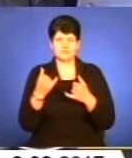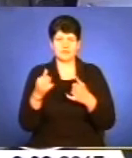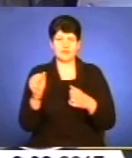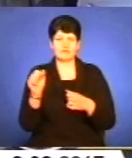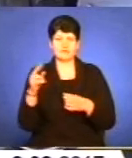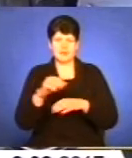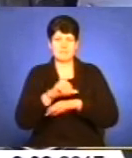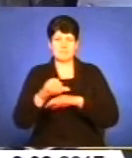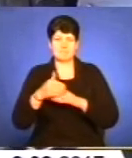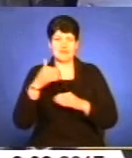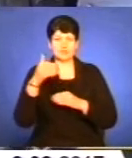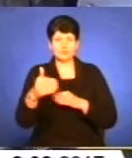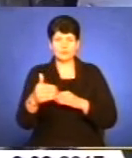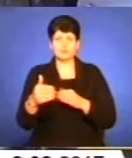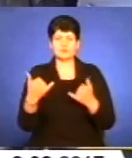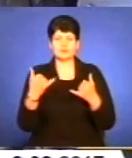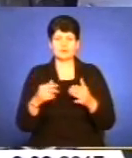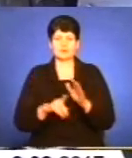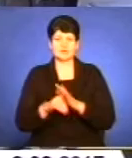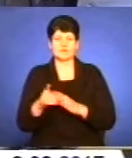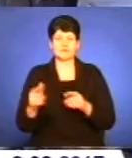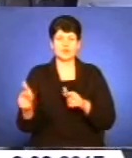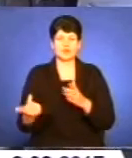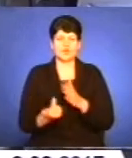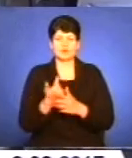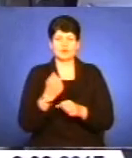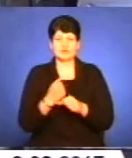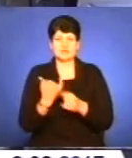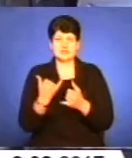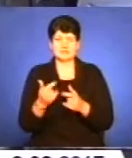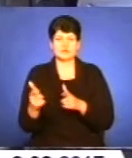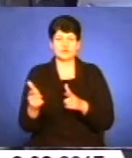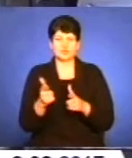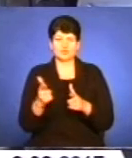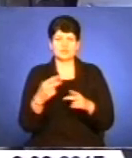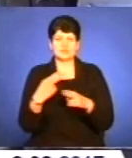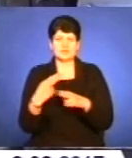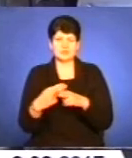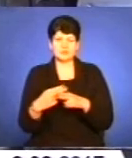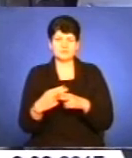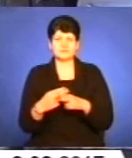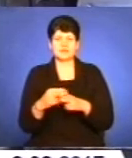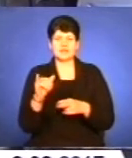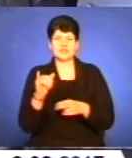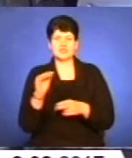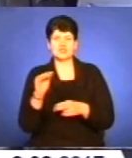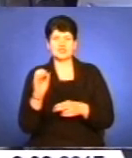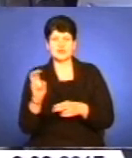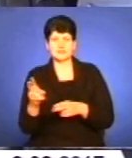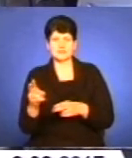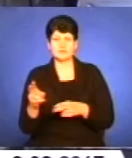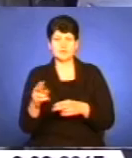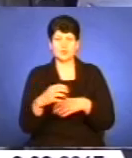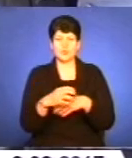повністю відновлюємо свою роботу. Зараз йде заготовка заліза, це безпосередньо по таких речах, як їжак,